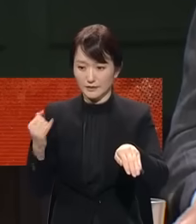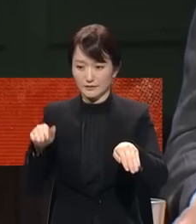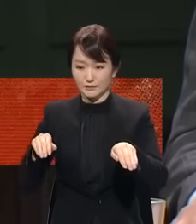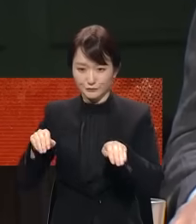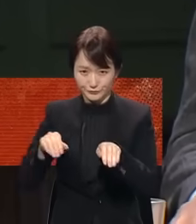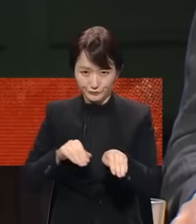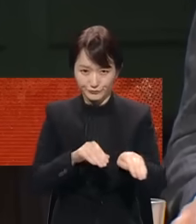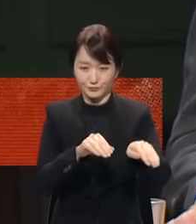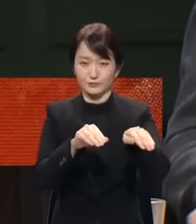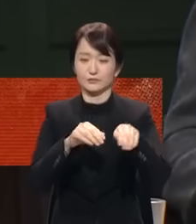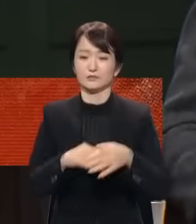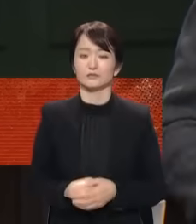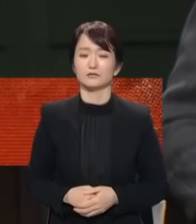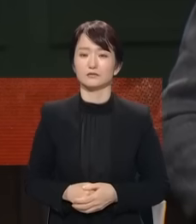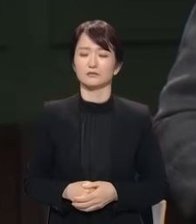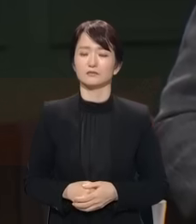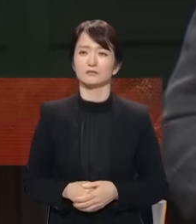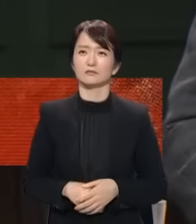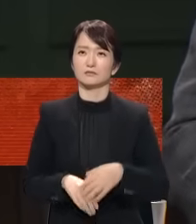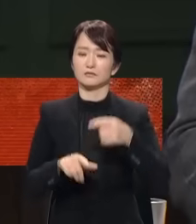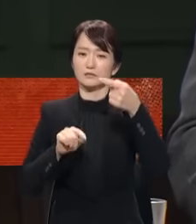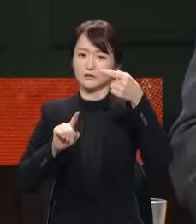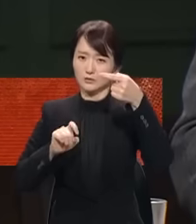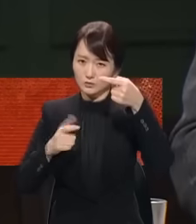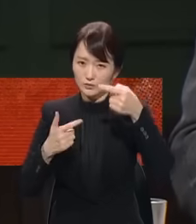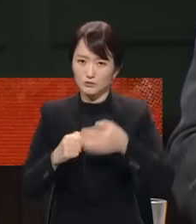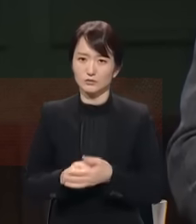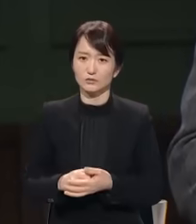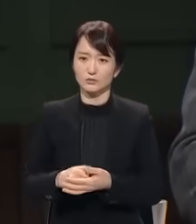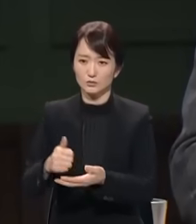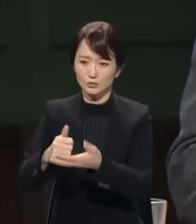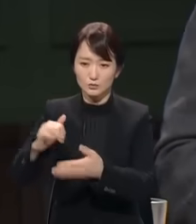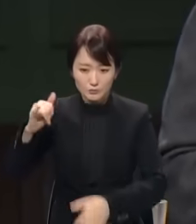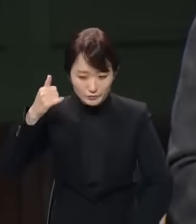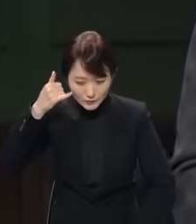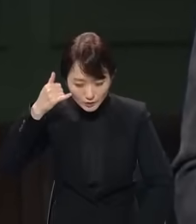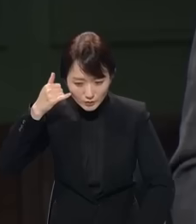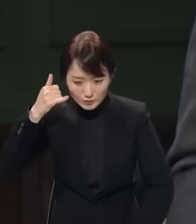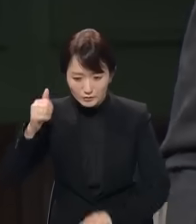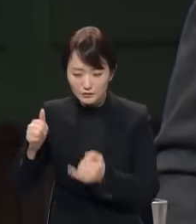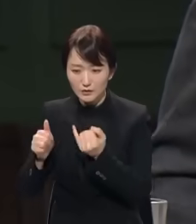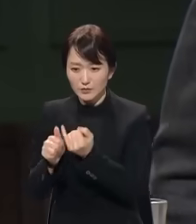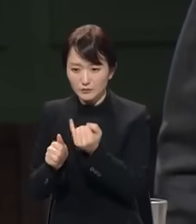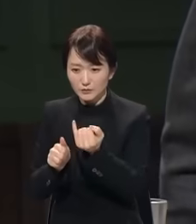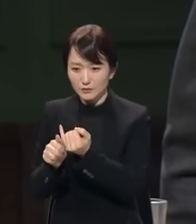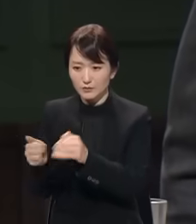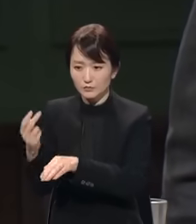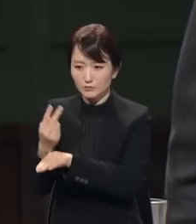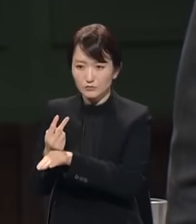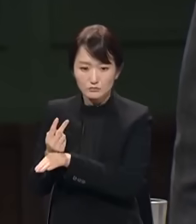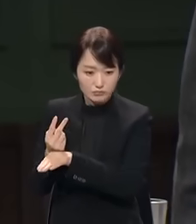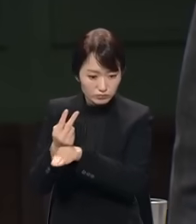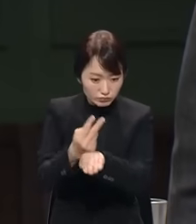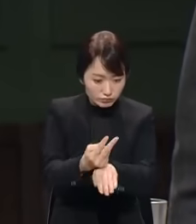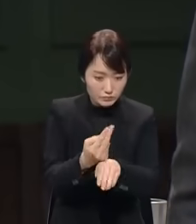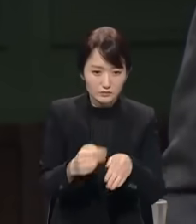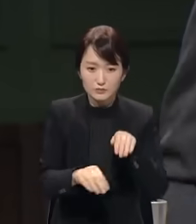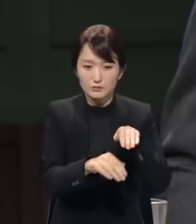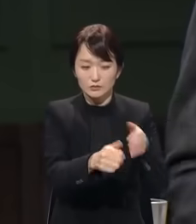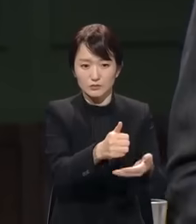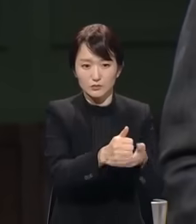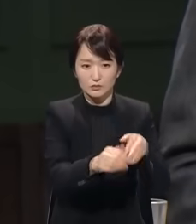같은데요. 지난달 16일 새벽에도 이 고객 전화를 받고 아내랑 같이 그 장소까지 갔습니다. 그런데 그 손님 차